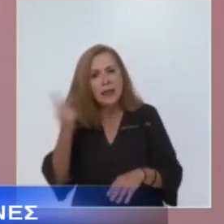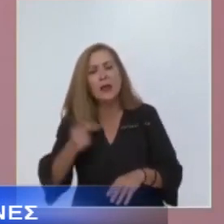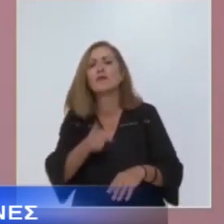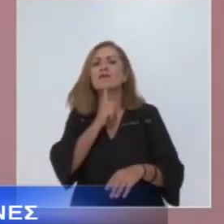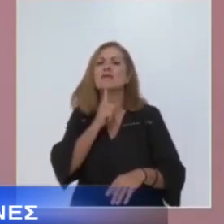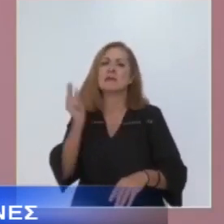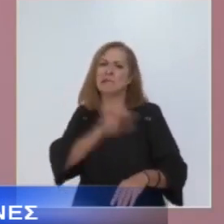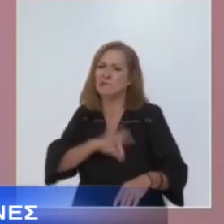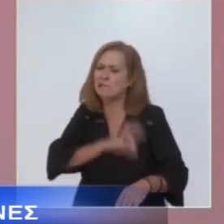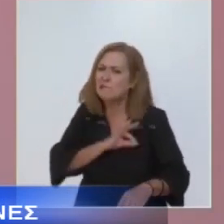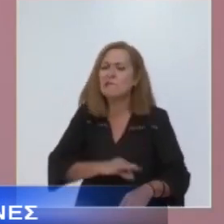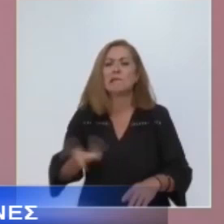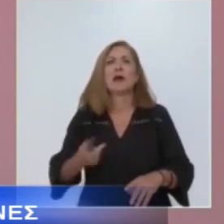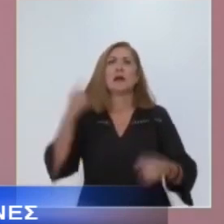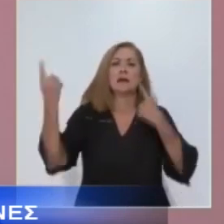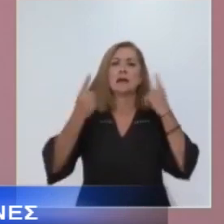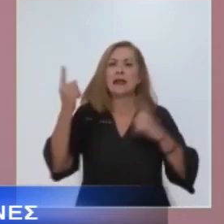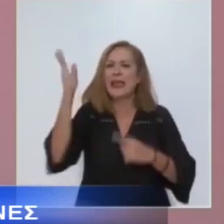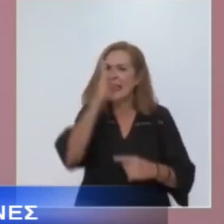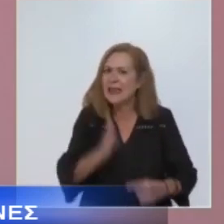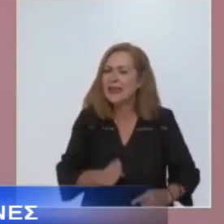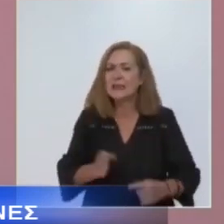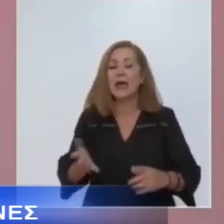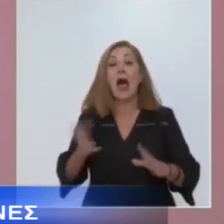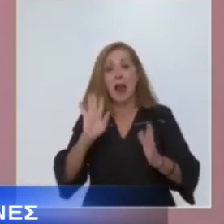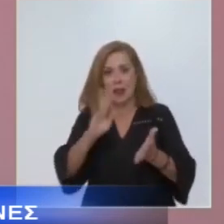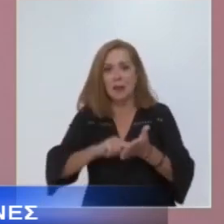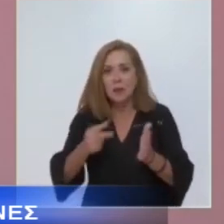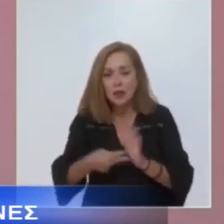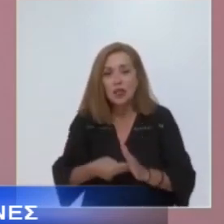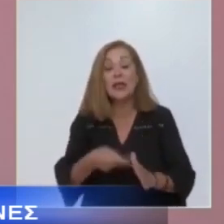εσχροκέρδεια, το ίδιο μπορούμε να πούμε για την κλιματική κρίση. Αλλά προσέξτε, στην